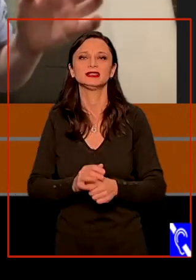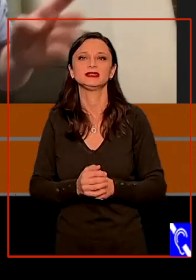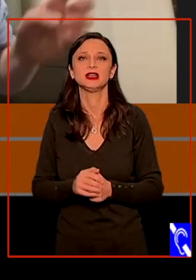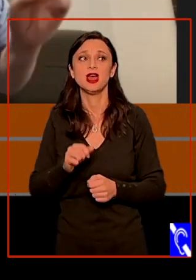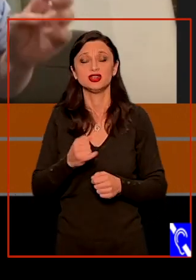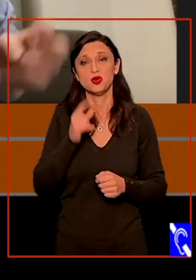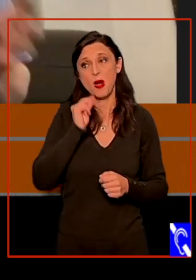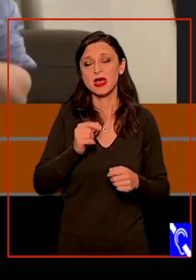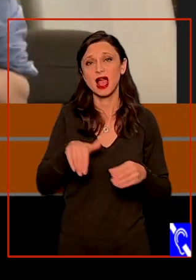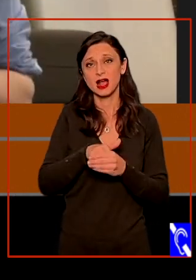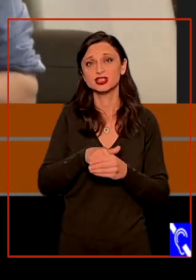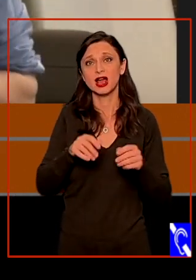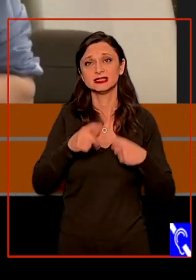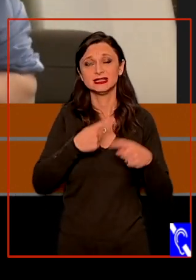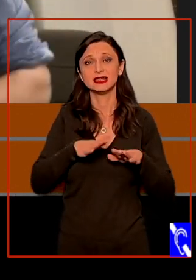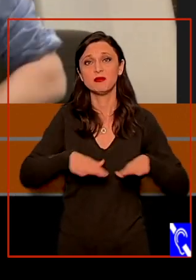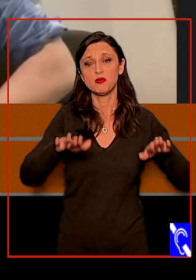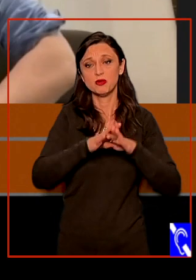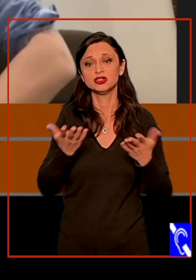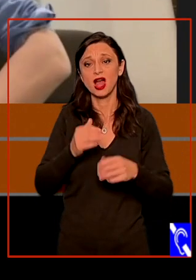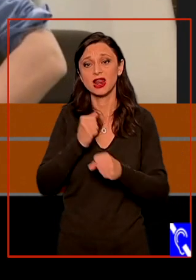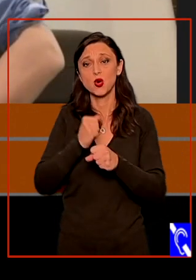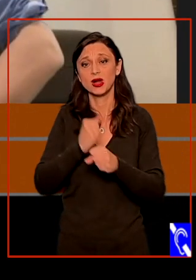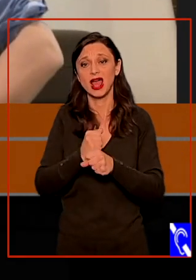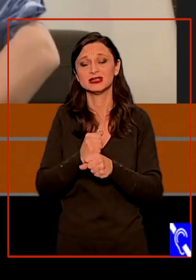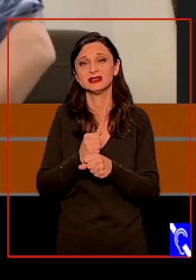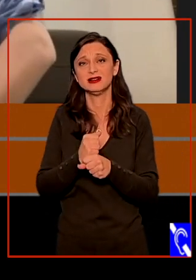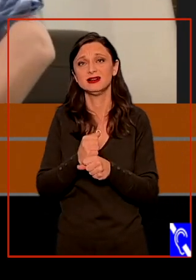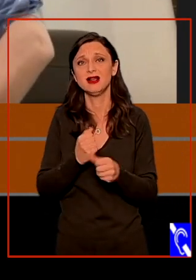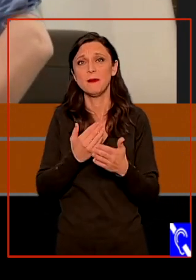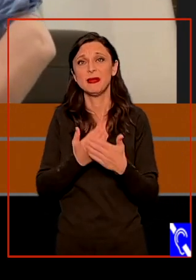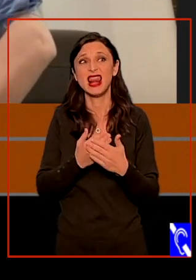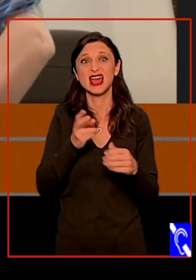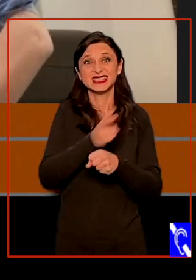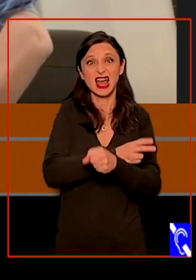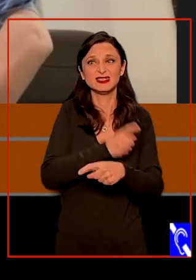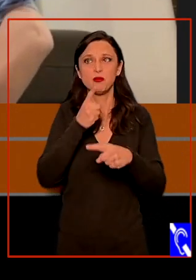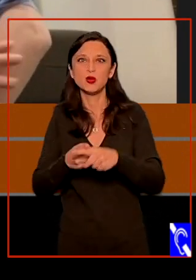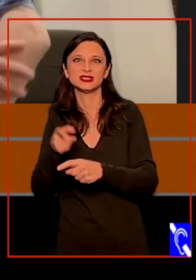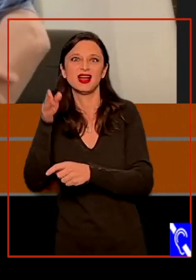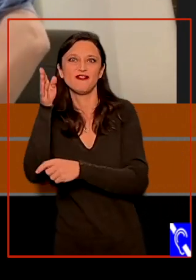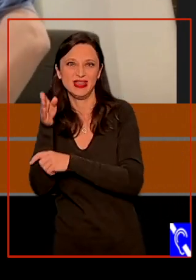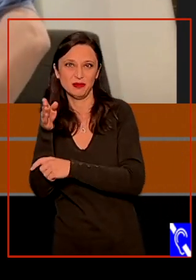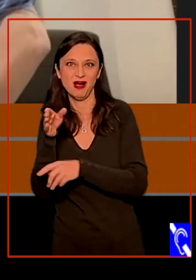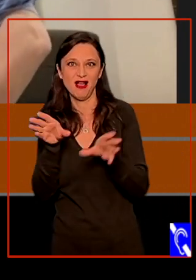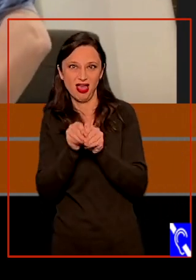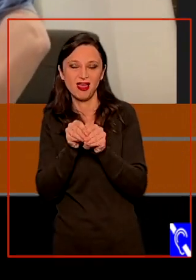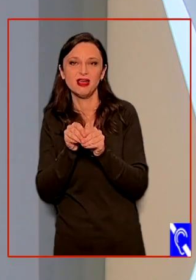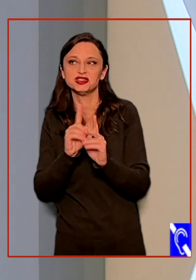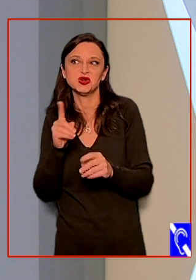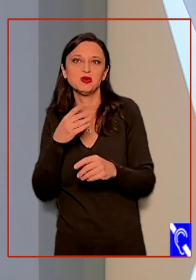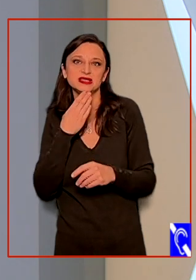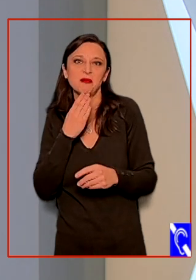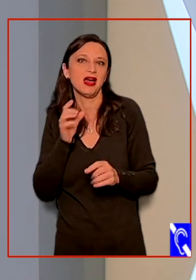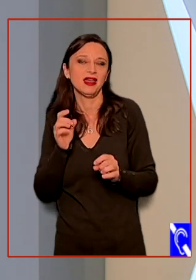sistemul public care lucrează pentru aceiași operatori economici și nu li se pare nimic suspect și nici măcar că există un conflict de interese.